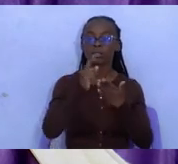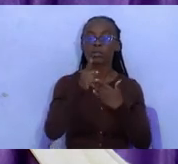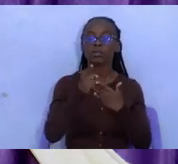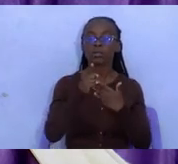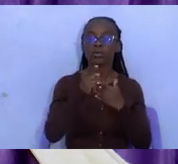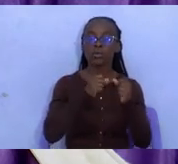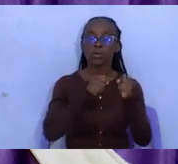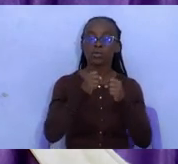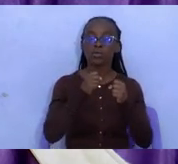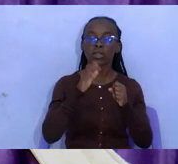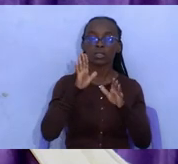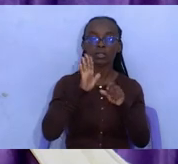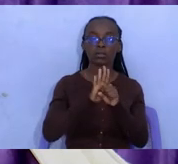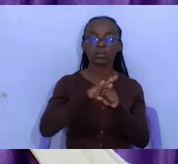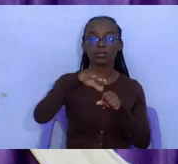life.